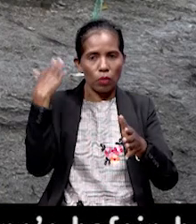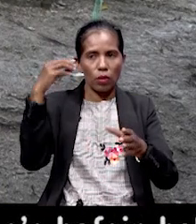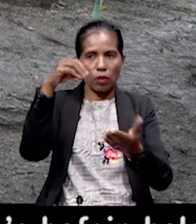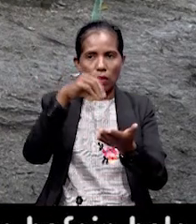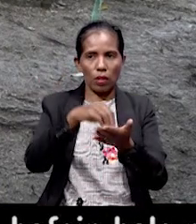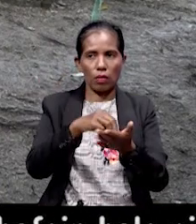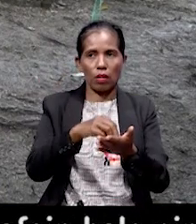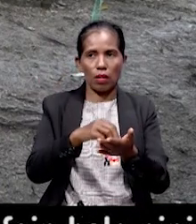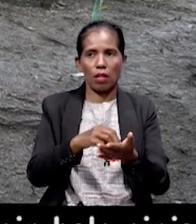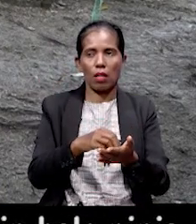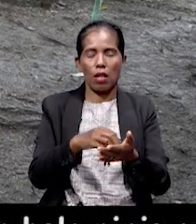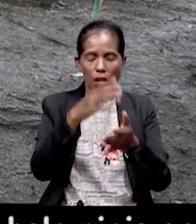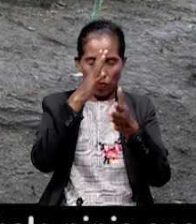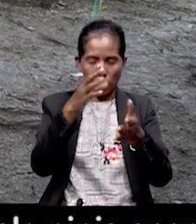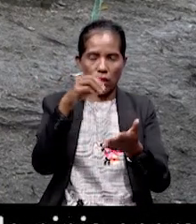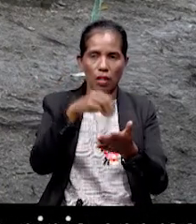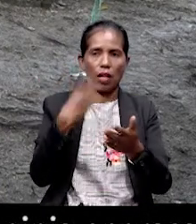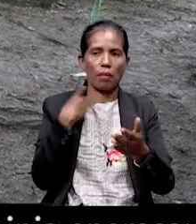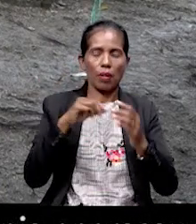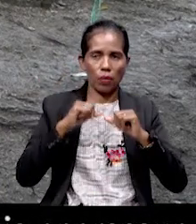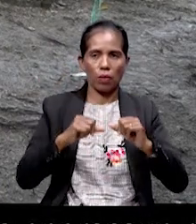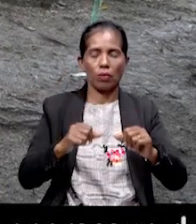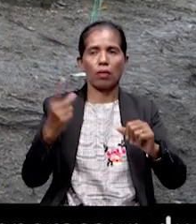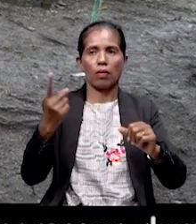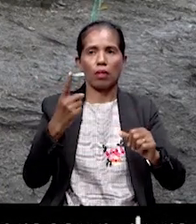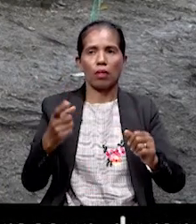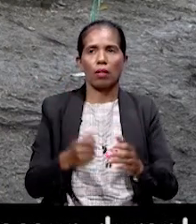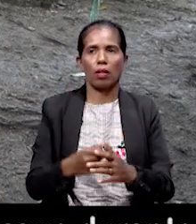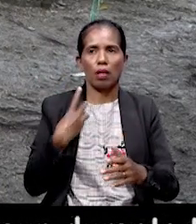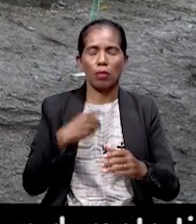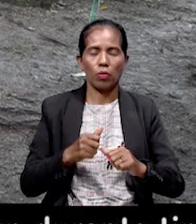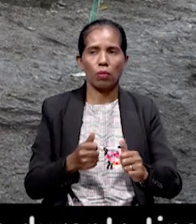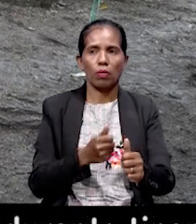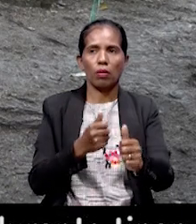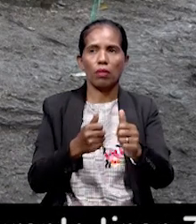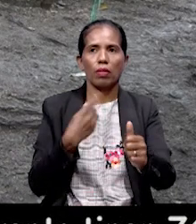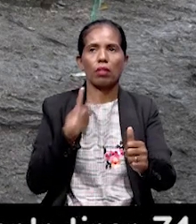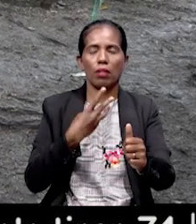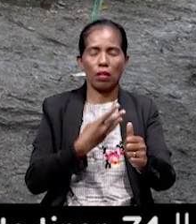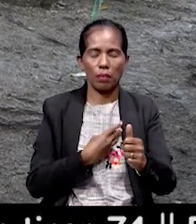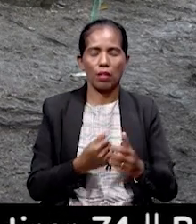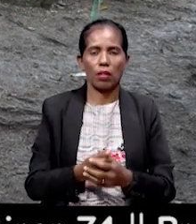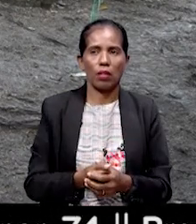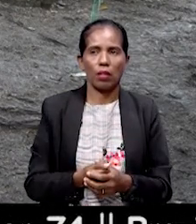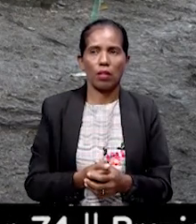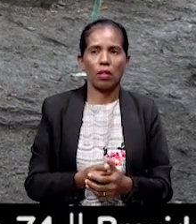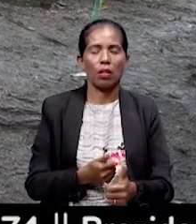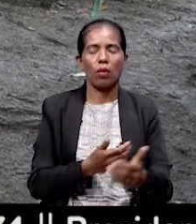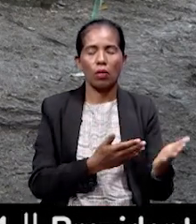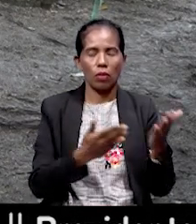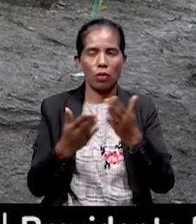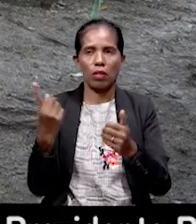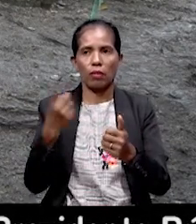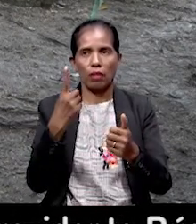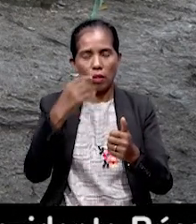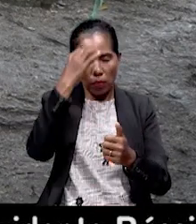amne aman sira halu hela ene ami kontinu na fatim promobe na fatim ne kultura ne lori lau na fatim ba oi